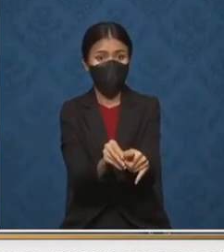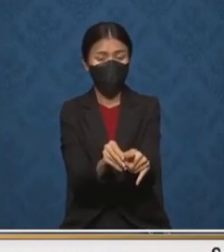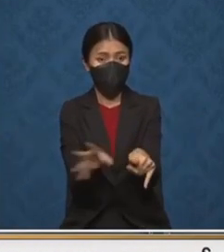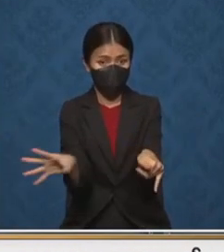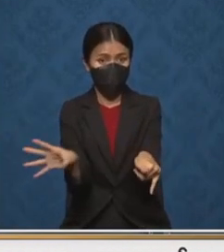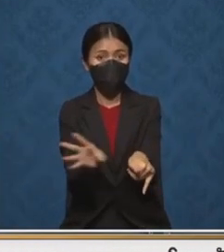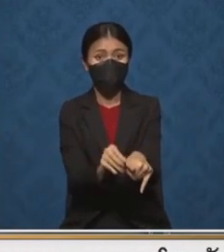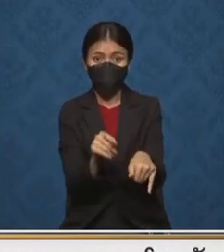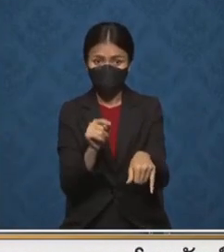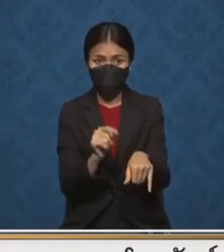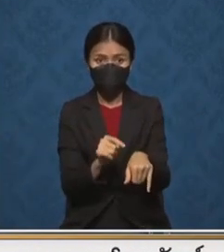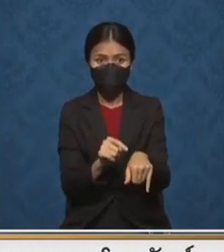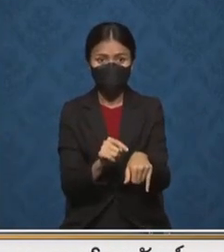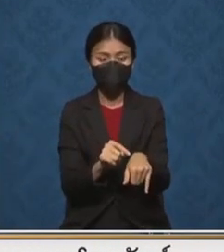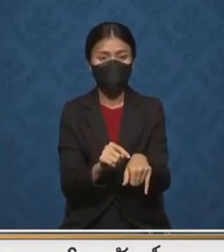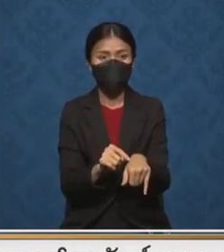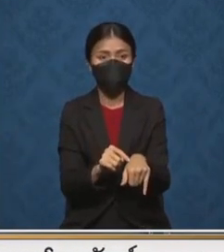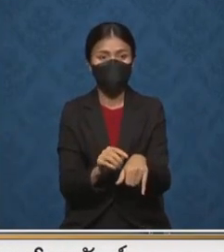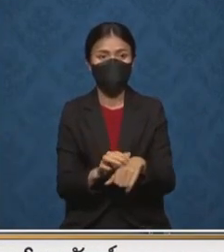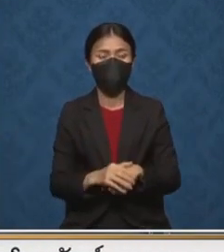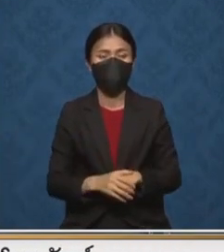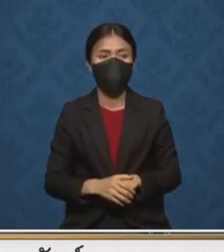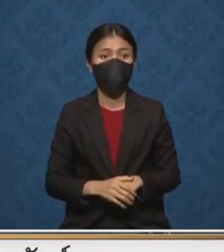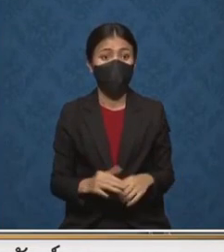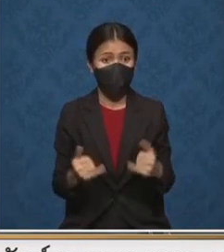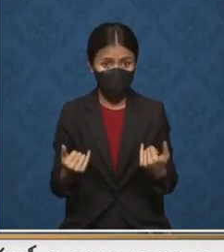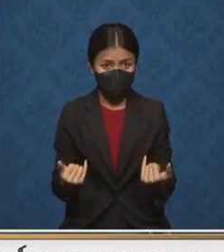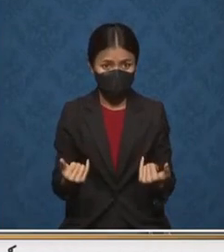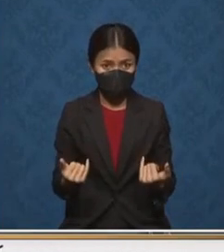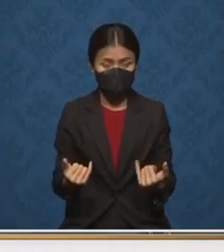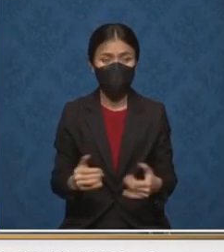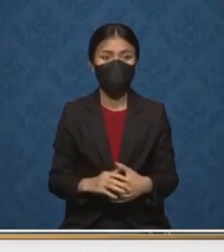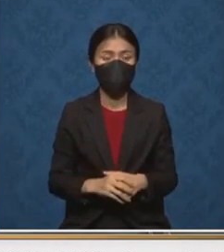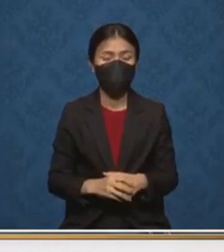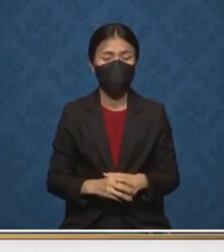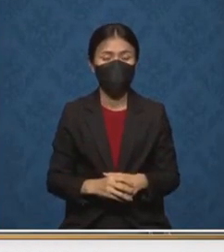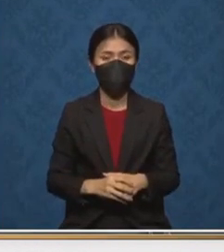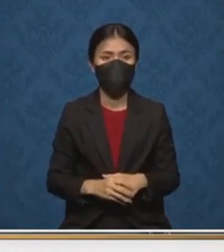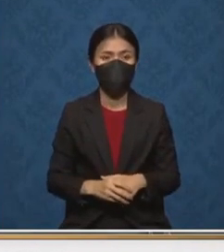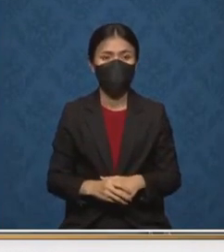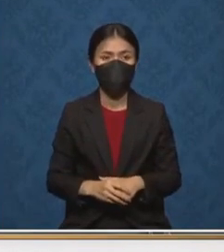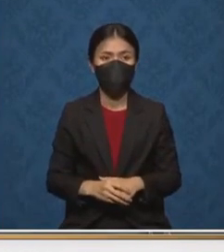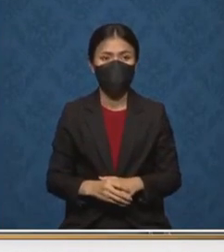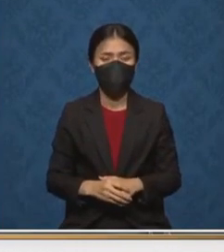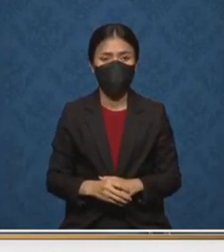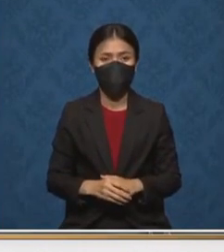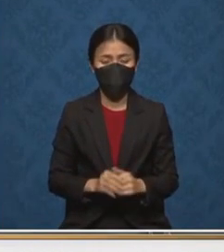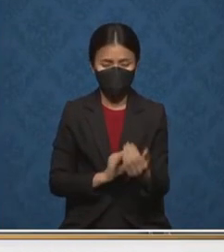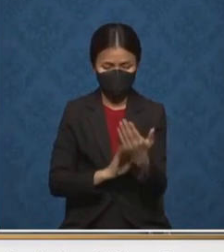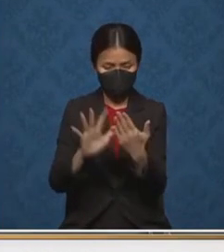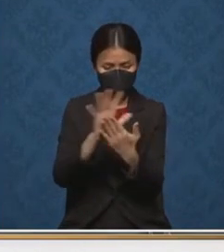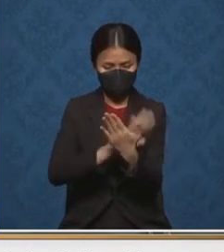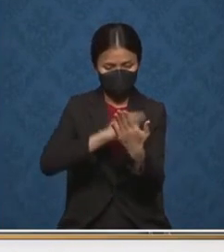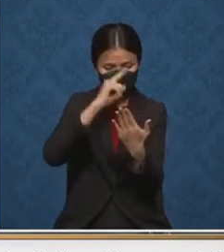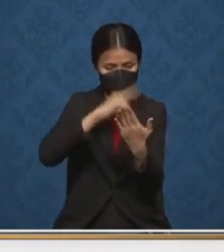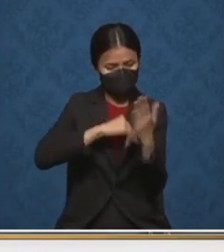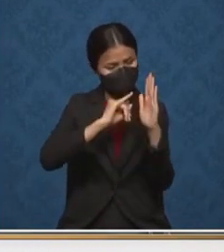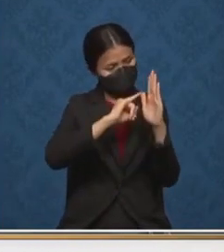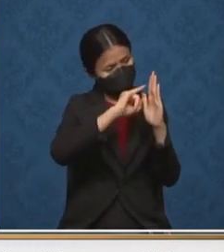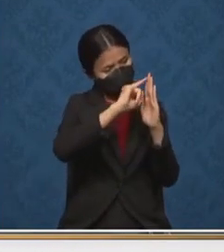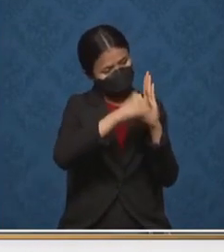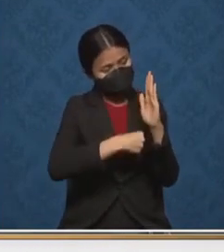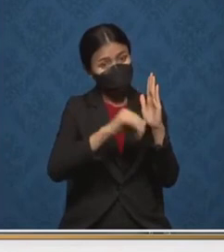ดีอยู่แล้วนั้นก็ต้องกราบเรียนว่าวันนี้เนี่ยประเทศไทยมี 77จังหวัดปรากฏ